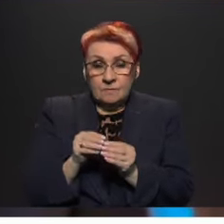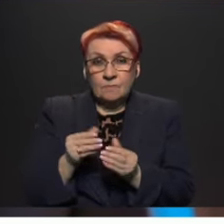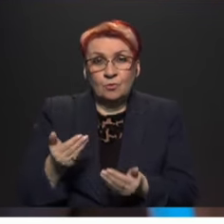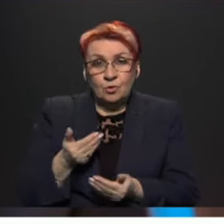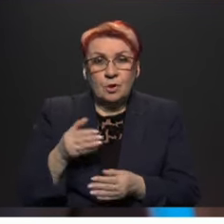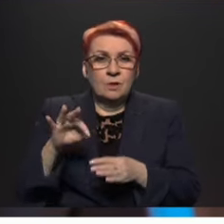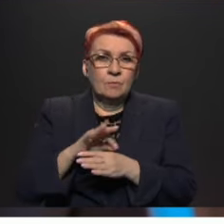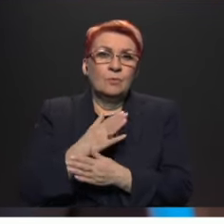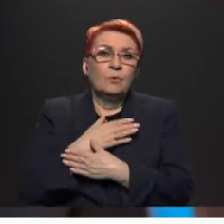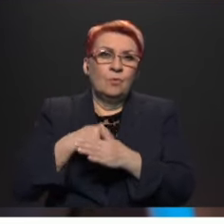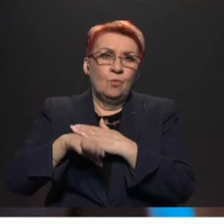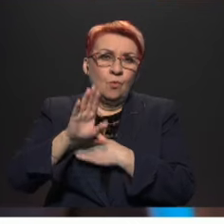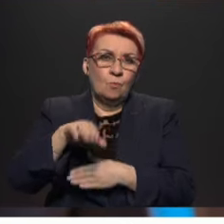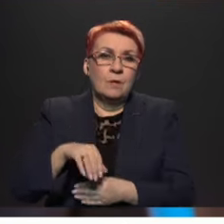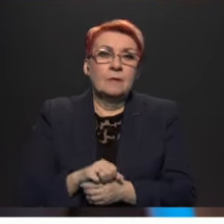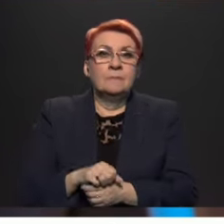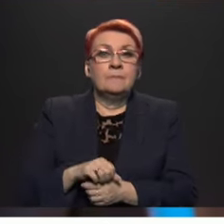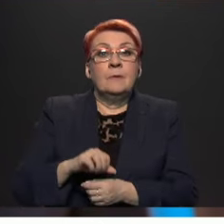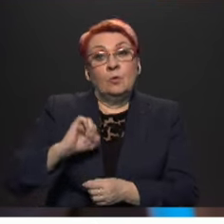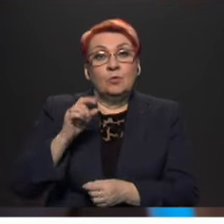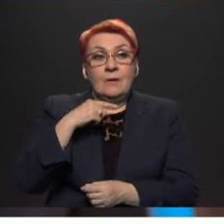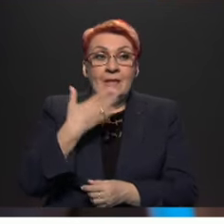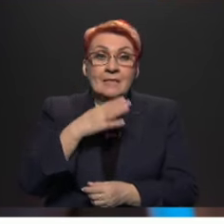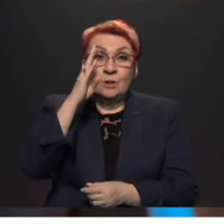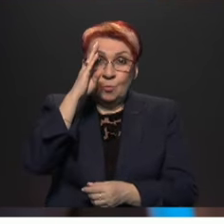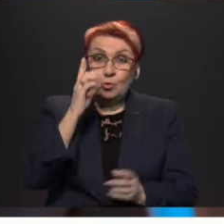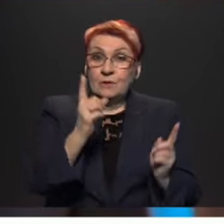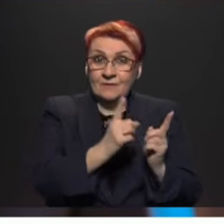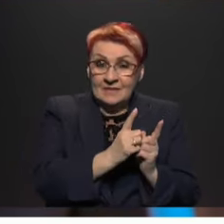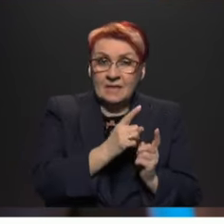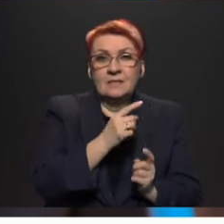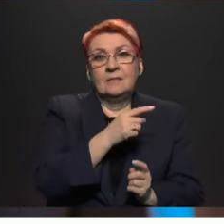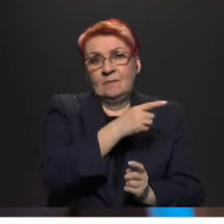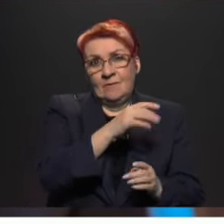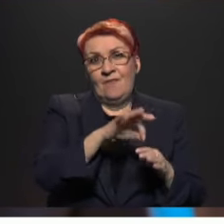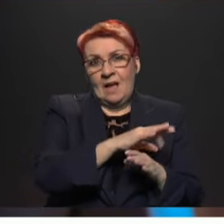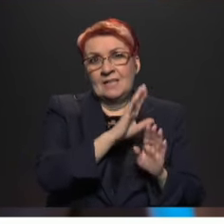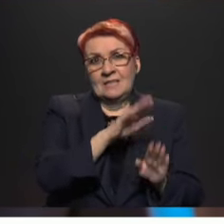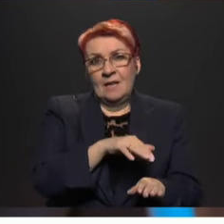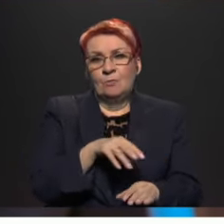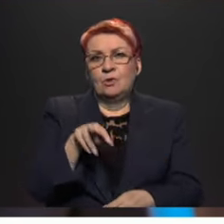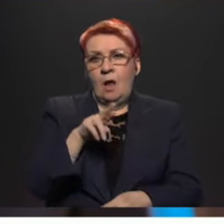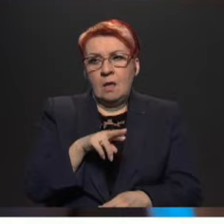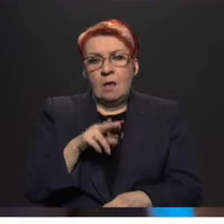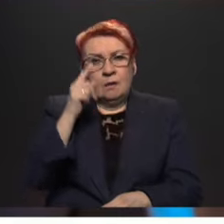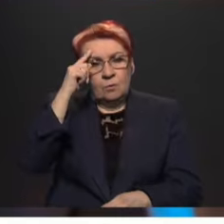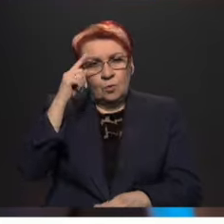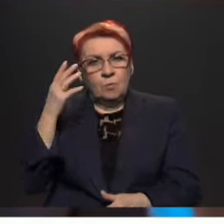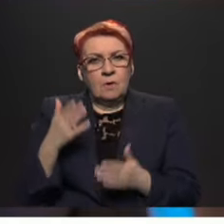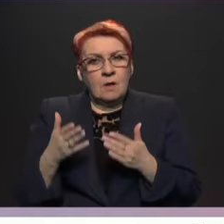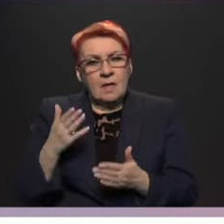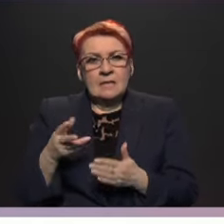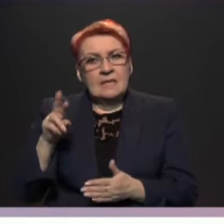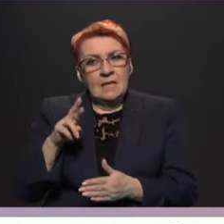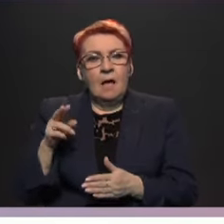похоронила. Друзья говорят, если встретишь мужчину, выходи замуж. Одной быть не надо. А мне кажется, что если я начну новые отношения, то предам